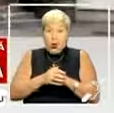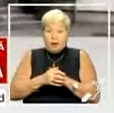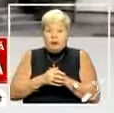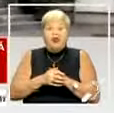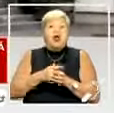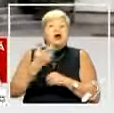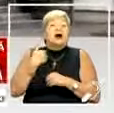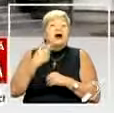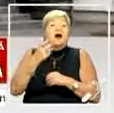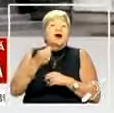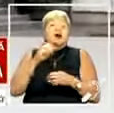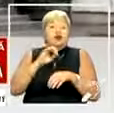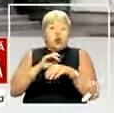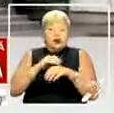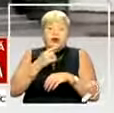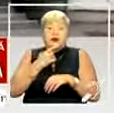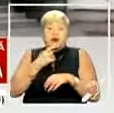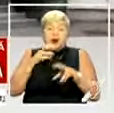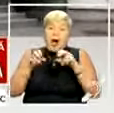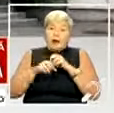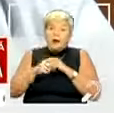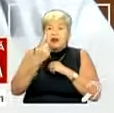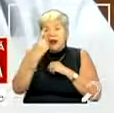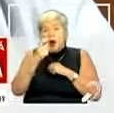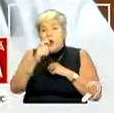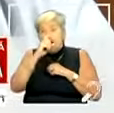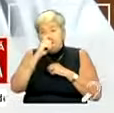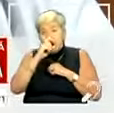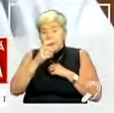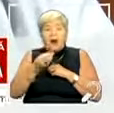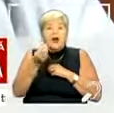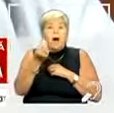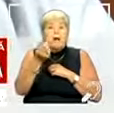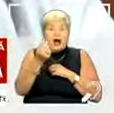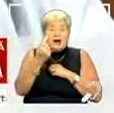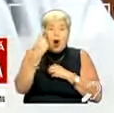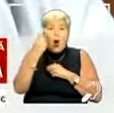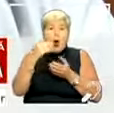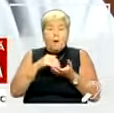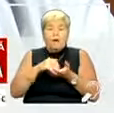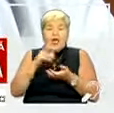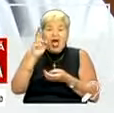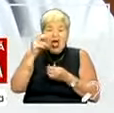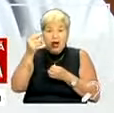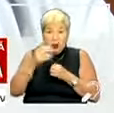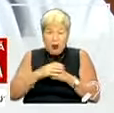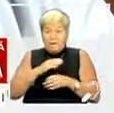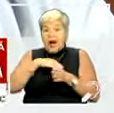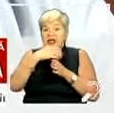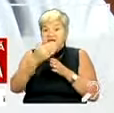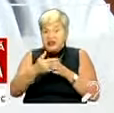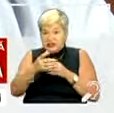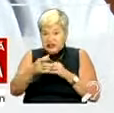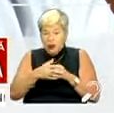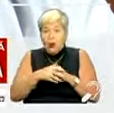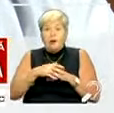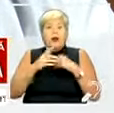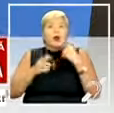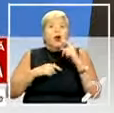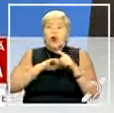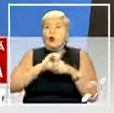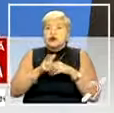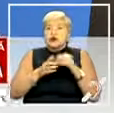flagrant. Medicul timișorean ar fi primit de la un pacient plicul în care se aflau 1000 de euro, iar ulterior, imediat pe fir au